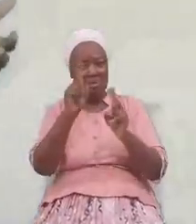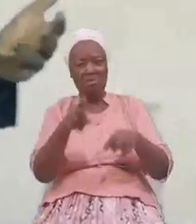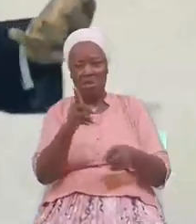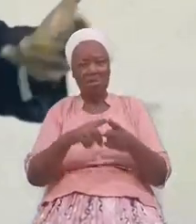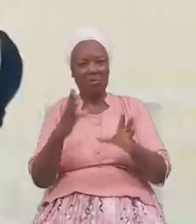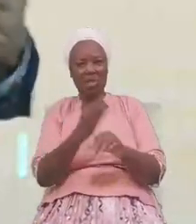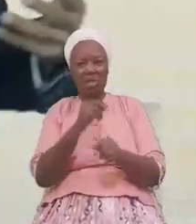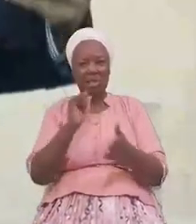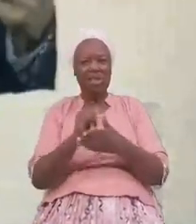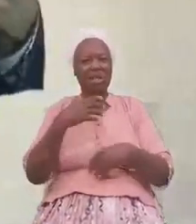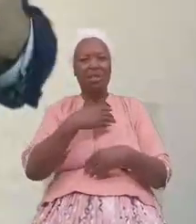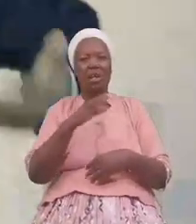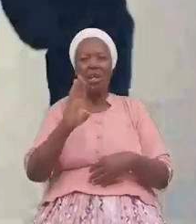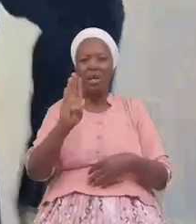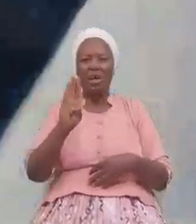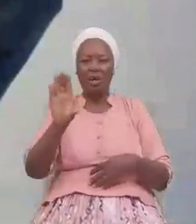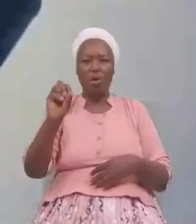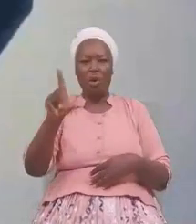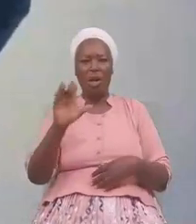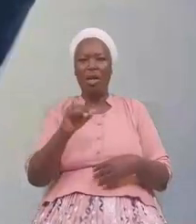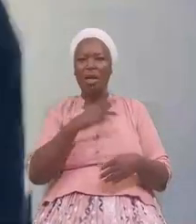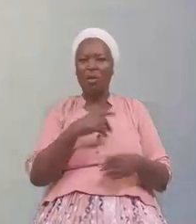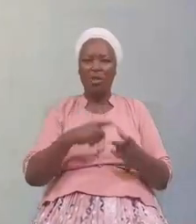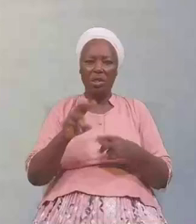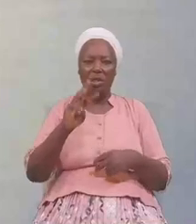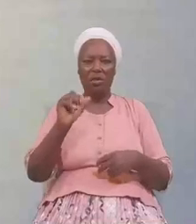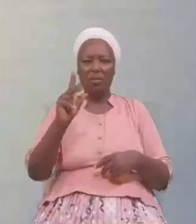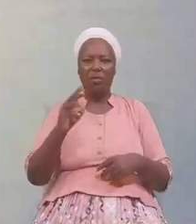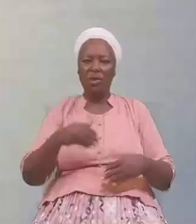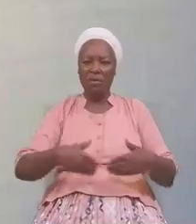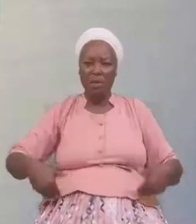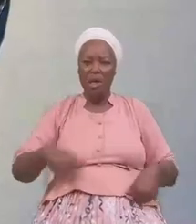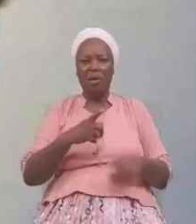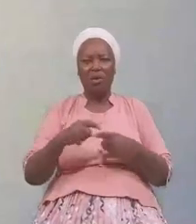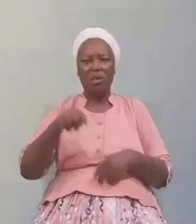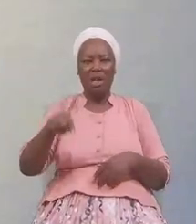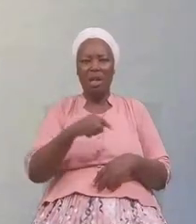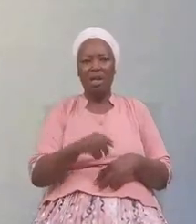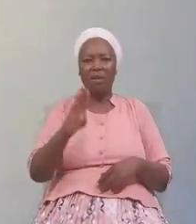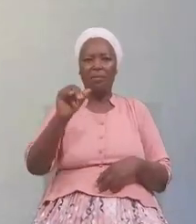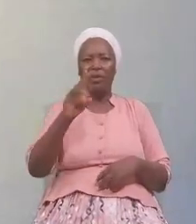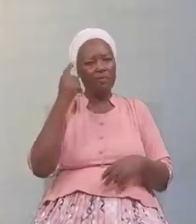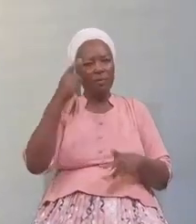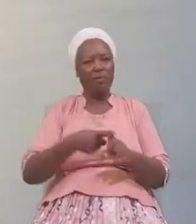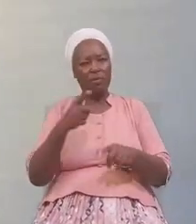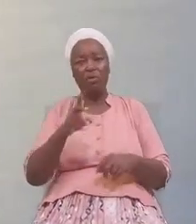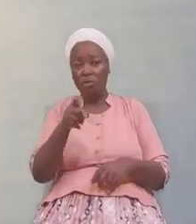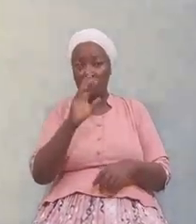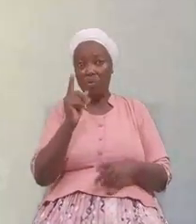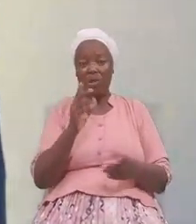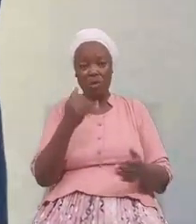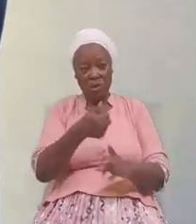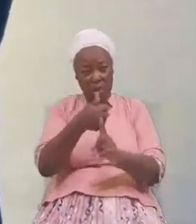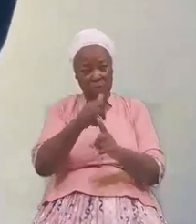enlever ce que tu mets au cou ou à la hanche. C'est toi qui dois te débarrasser